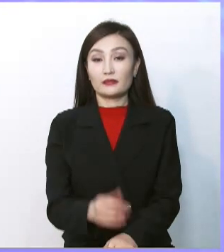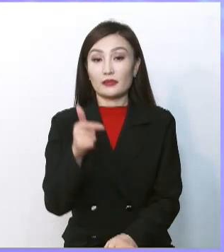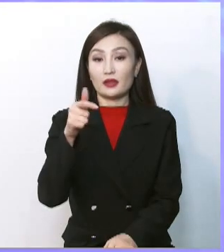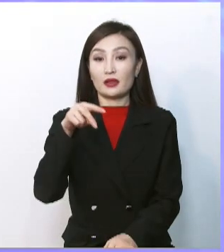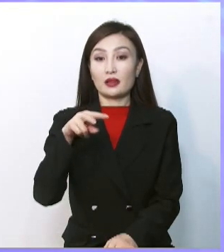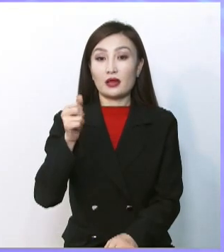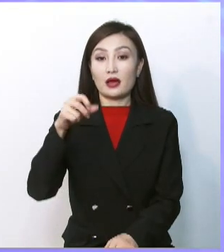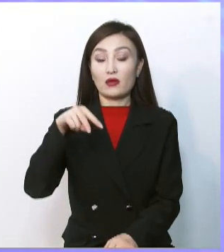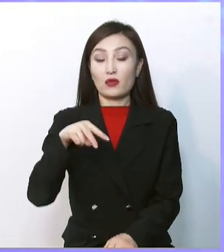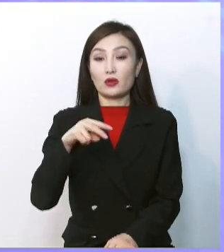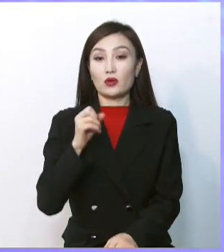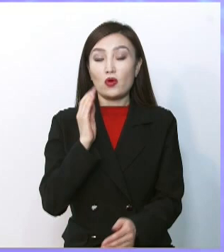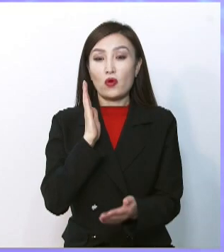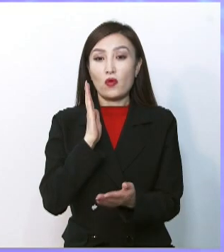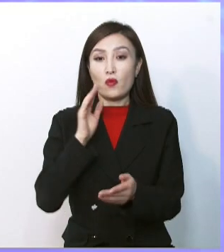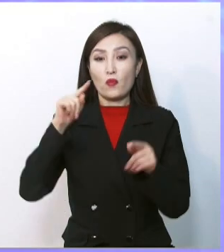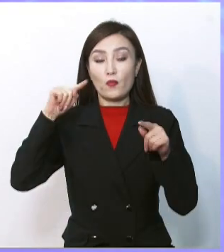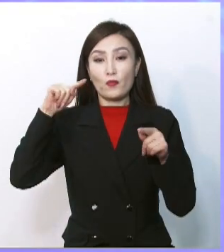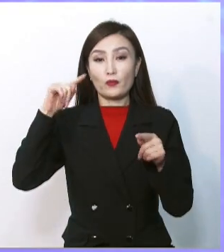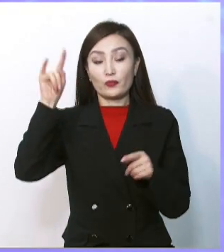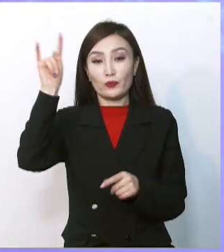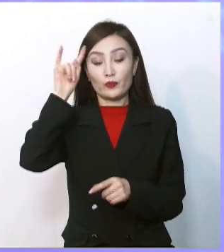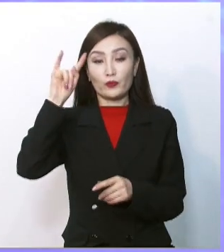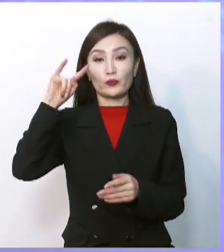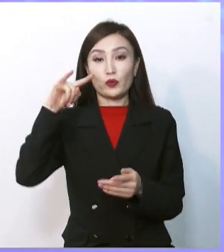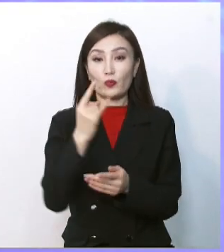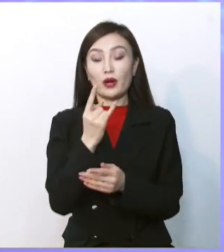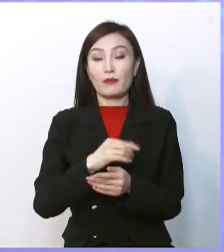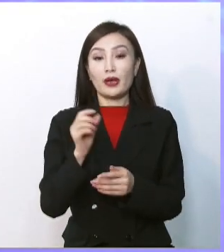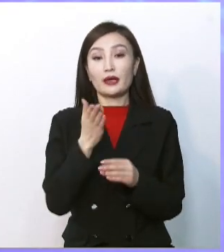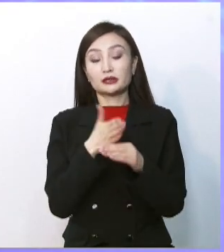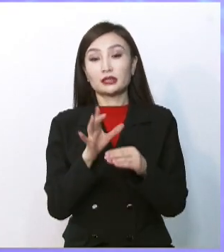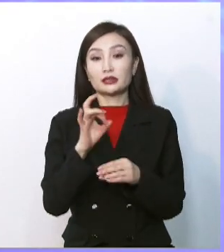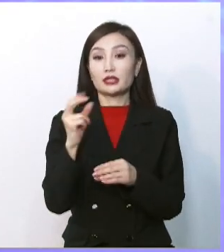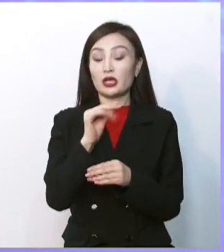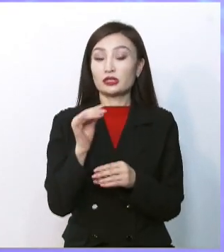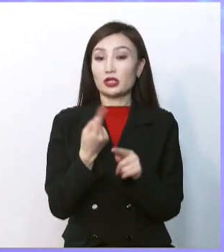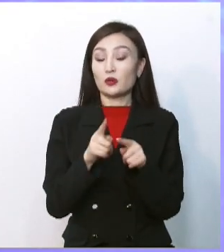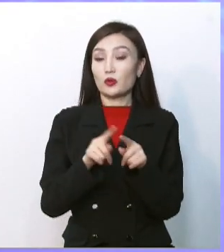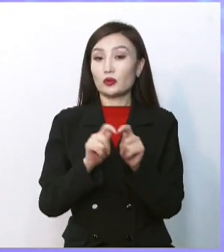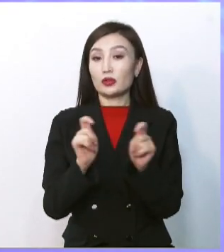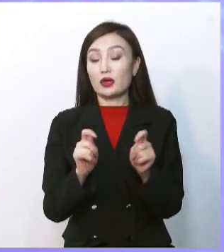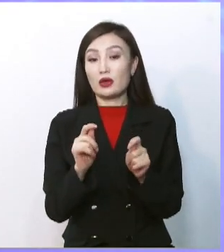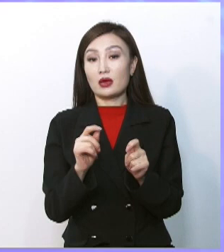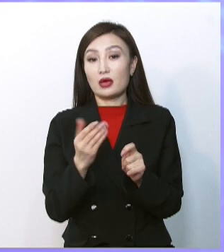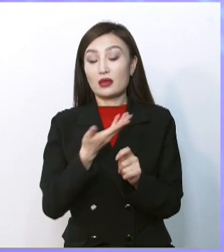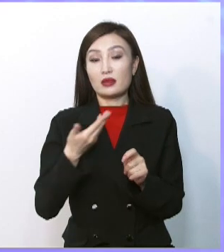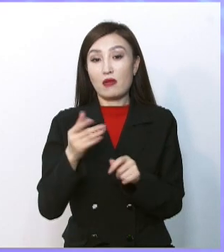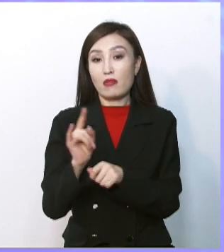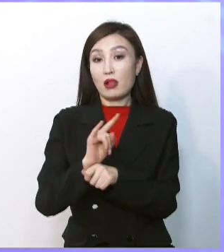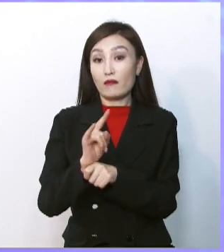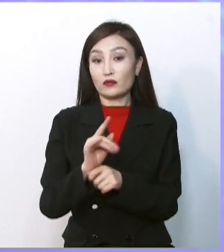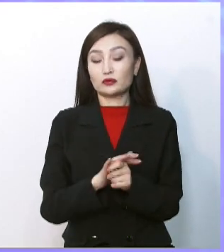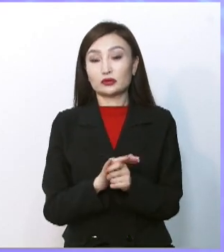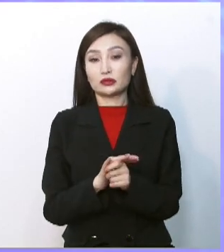Глагол – упрямая часть речи, которая может устраивать нам ловушки в виде орфограмм. И об одной